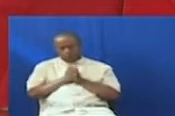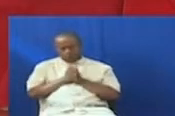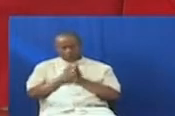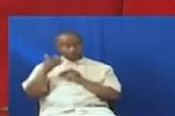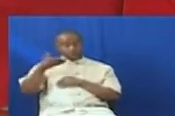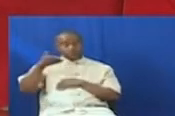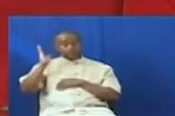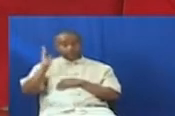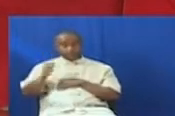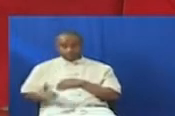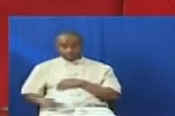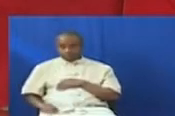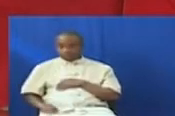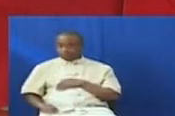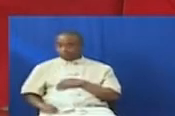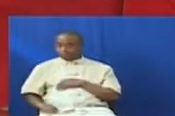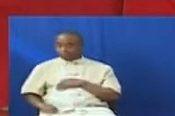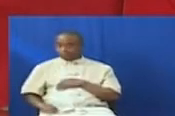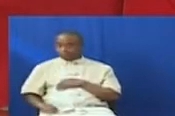masharti